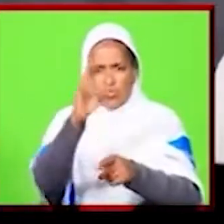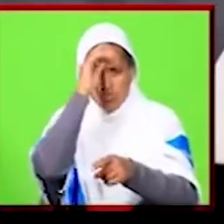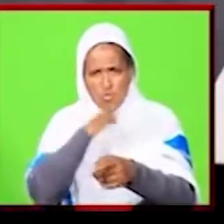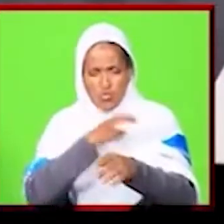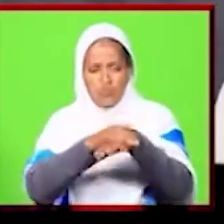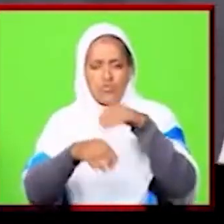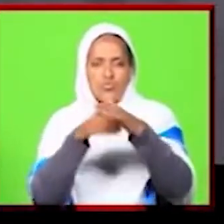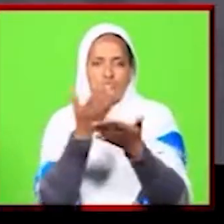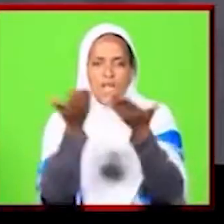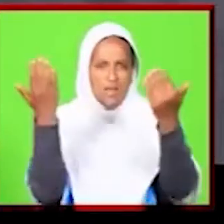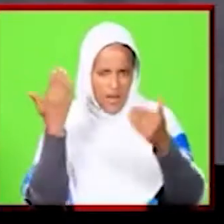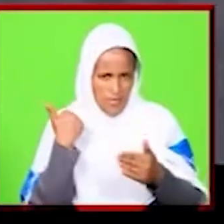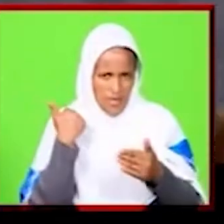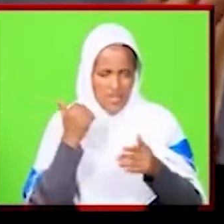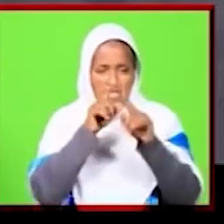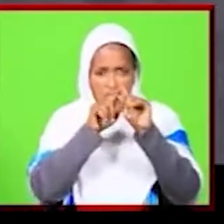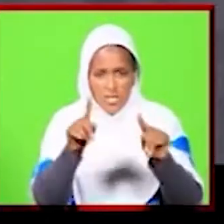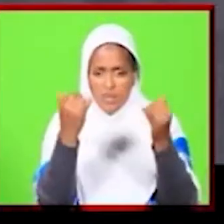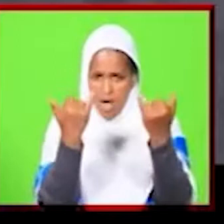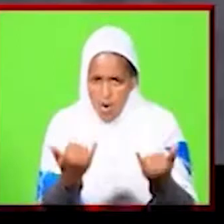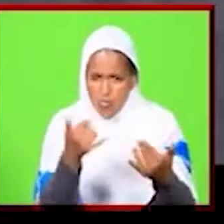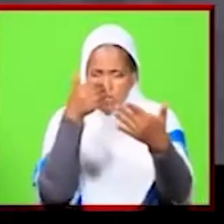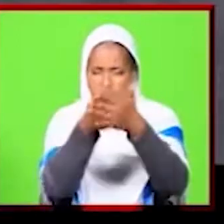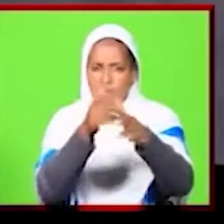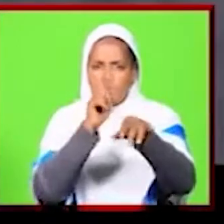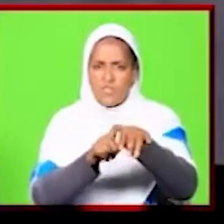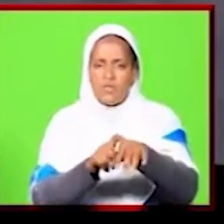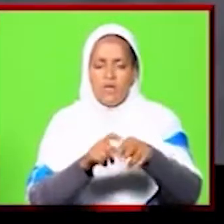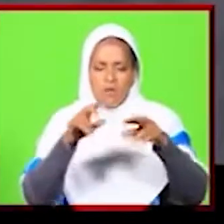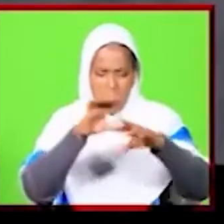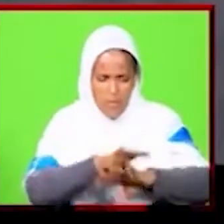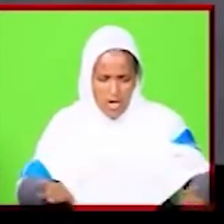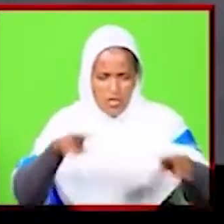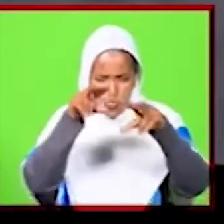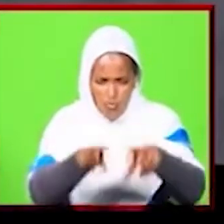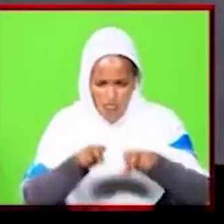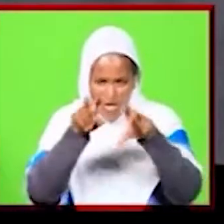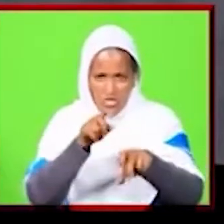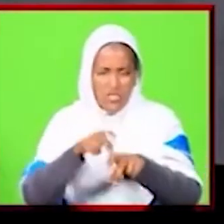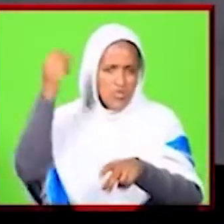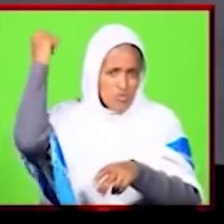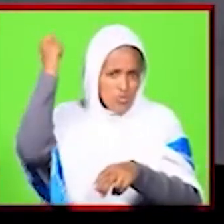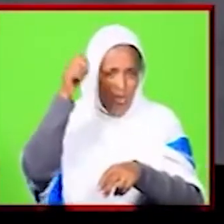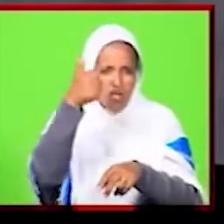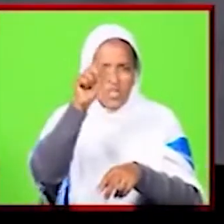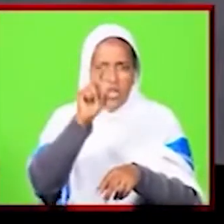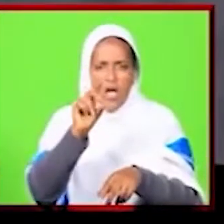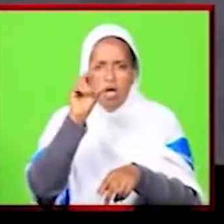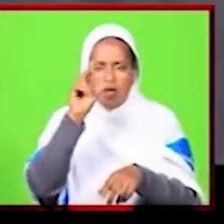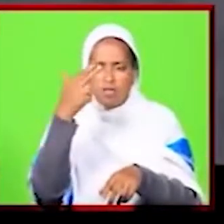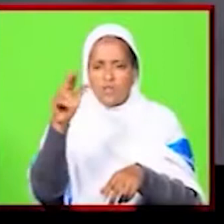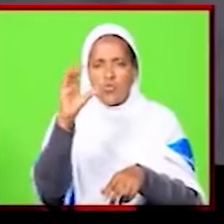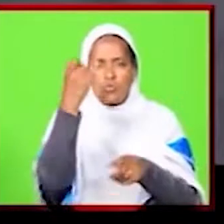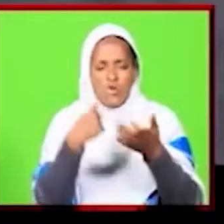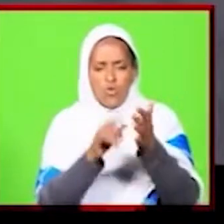እንደገና ደግሞ ለመንቀፍም ለሚቸኩሉ ሰዎች በጣም ምቹ ነገር ነበር። ግን አሁን ቅርብ ጊዜ በተደረገ ቁፈራ ምንድን ነው የተገኘው? የጥንቷ ኢያሪኮ